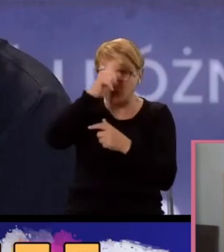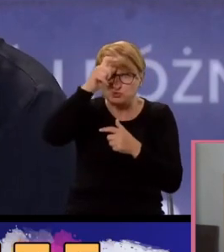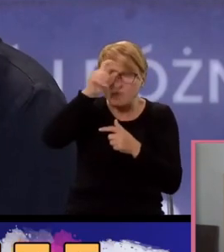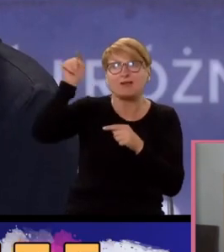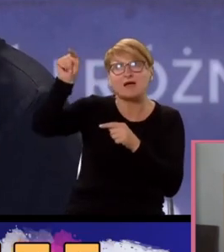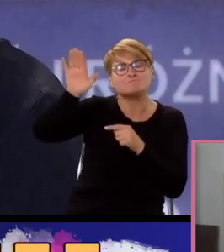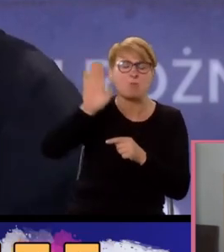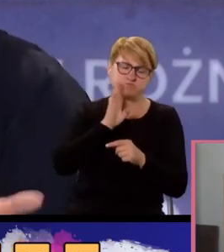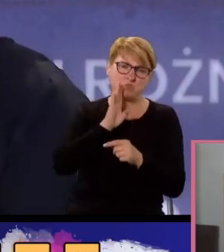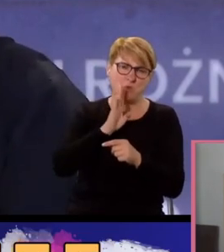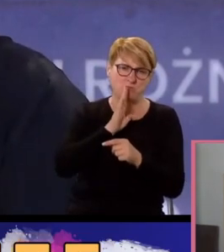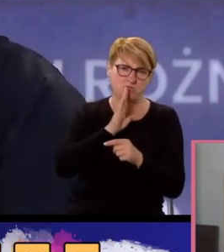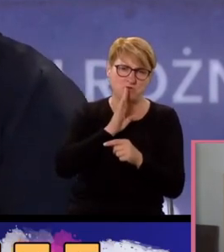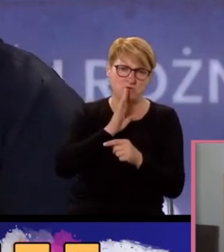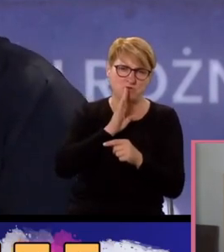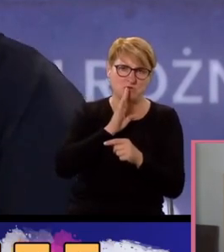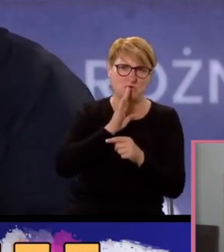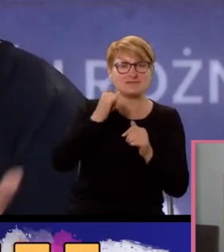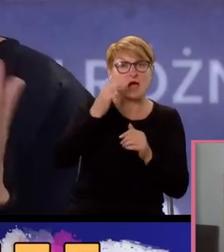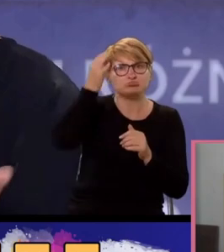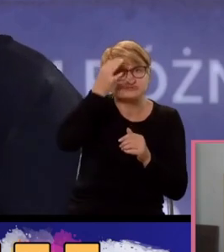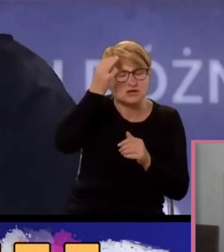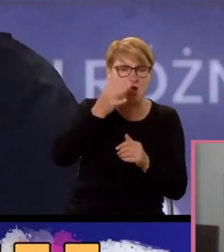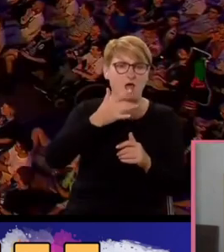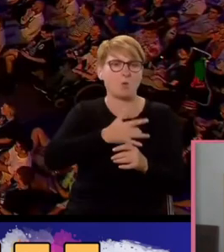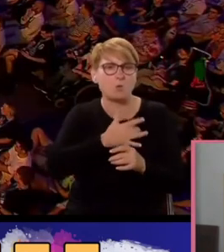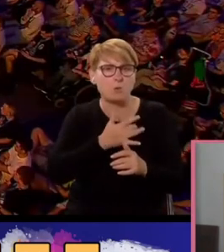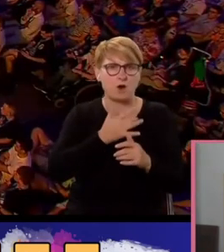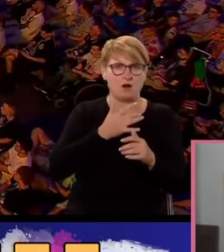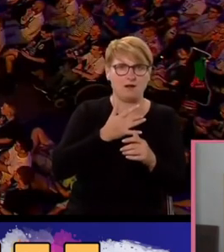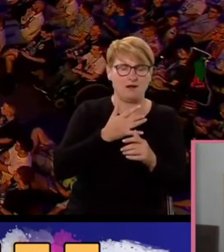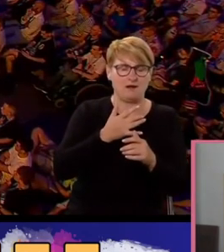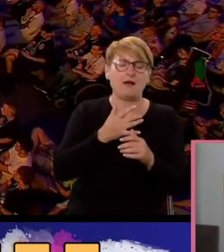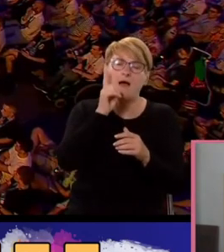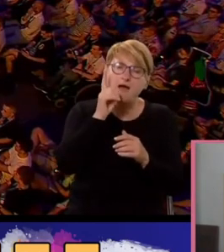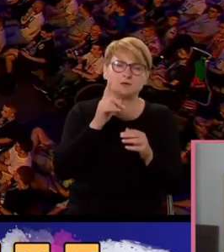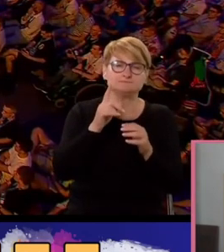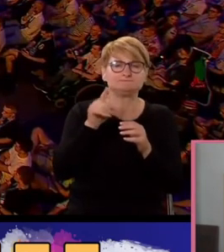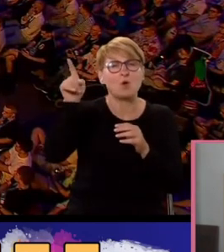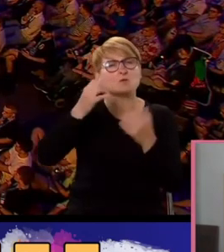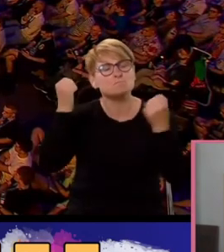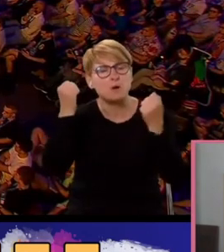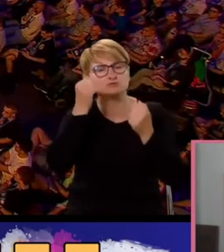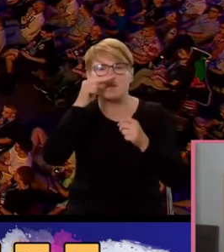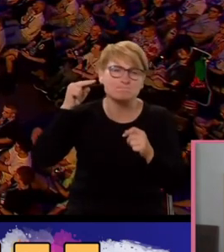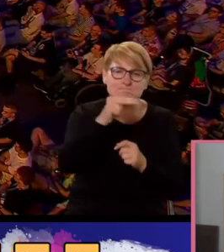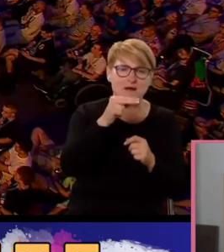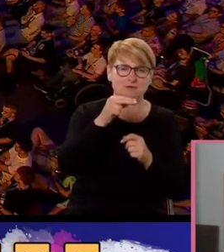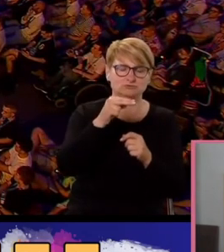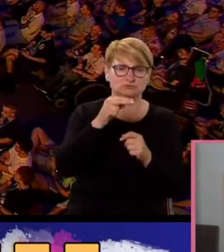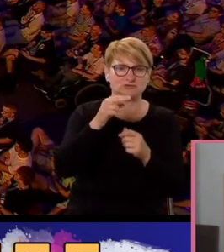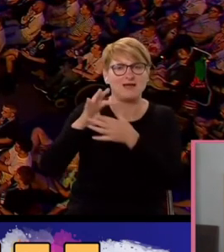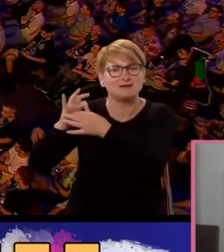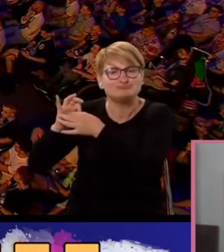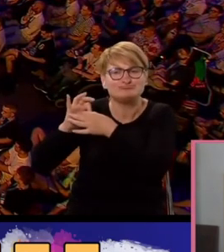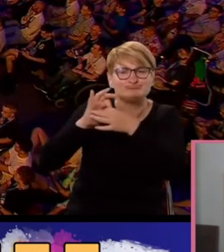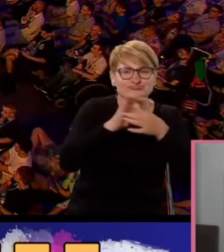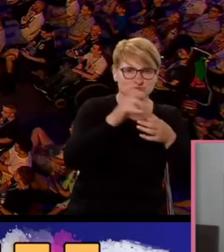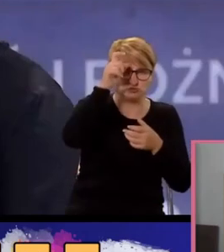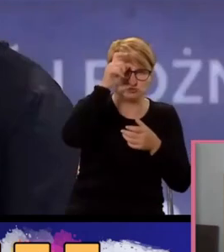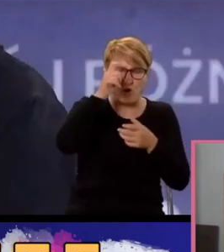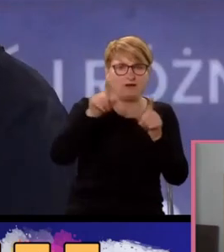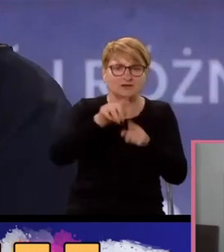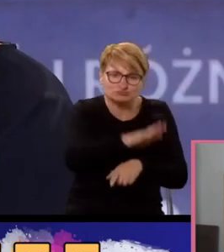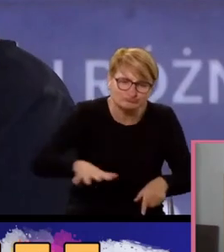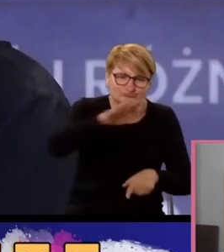jakiś zalążek czegoś podobnego do psychiki albo duszy, jak niektórzy mówią. W każdym razie kładą nacisk na swego rodzaju ciągłość człowieka i